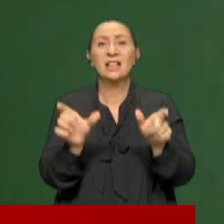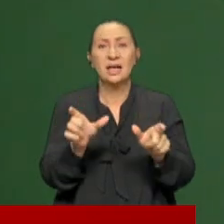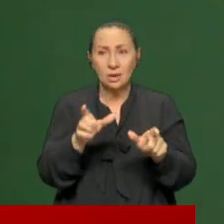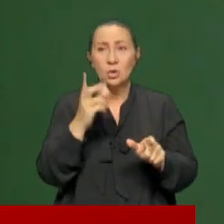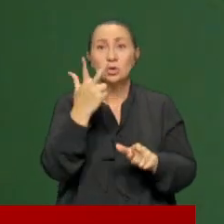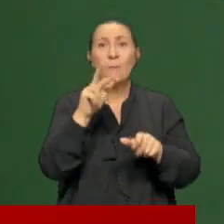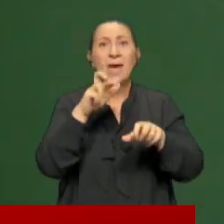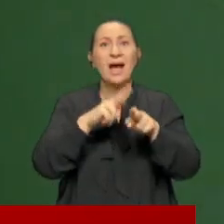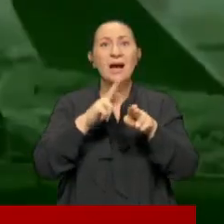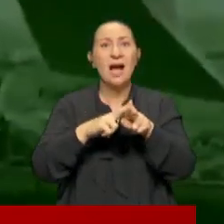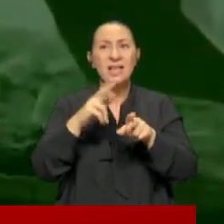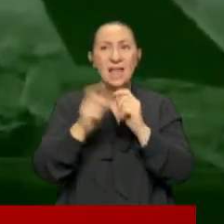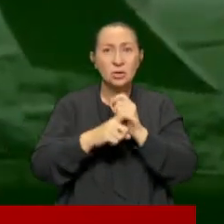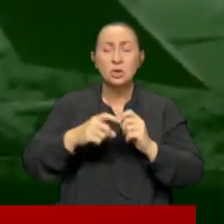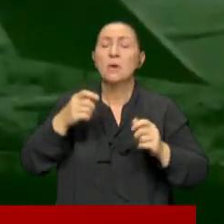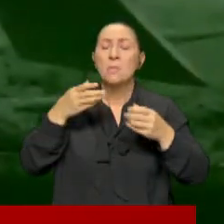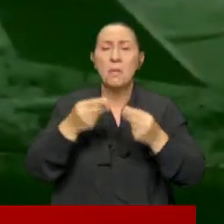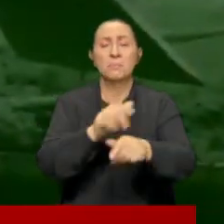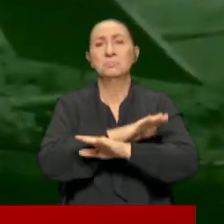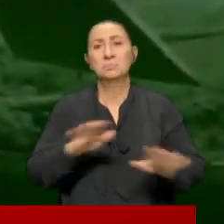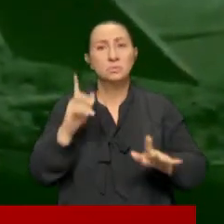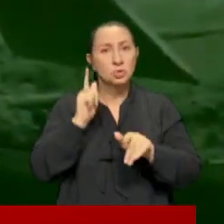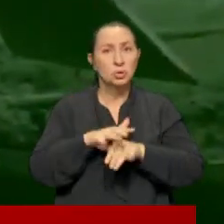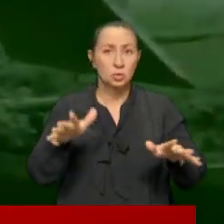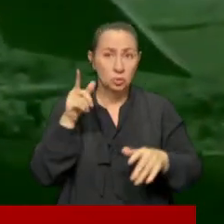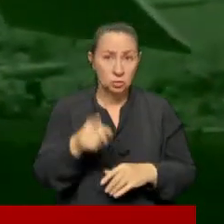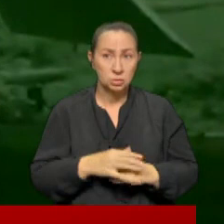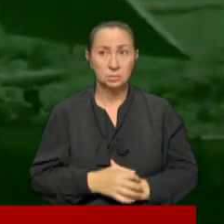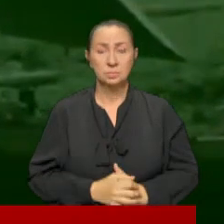3 PKK'lı teröristin etkisiz hale getirildiğini duyurdu.